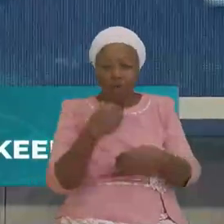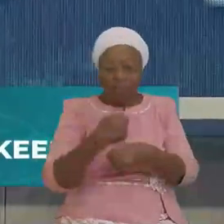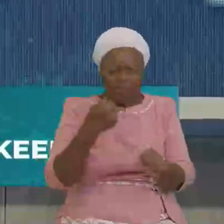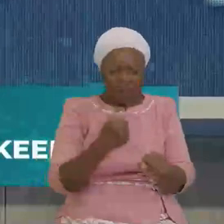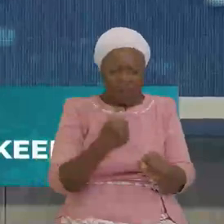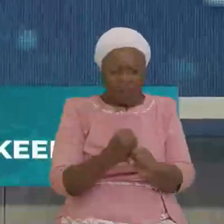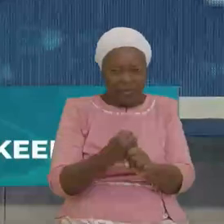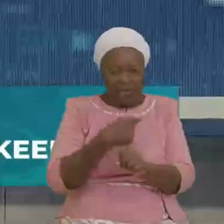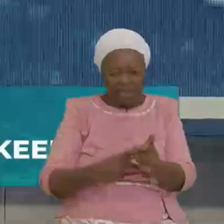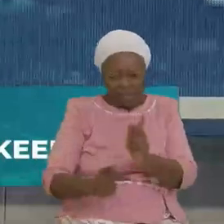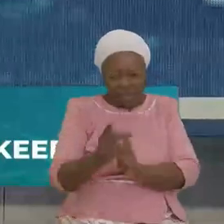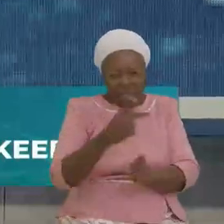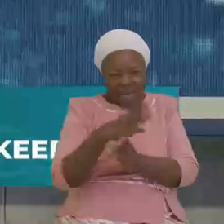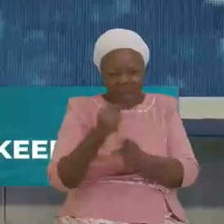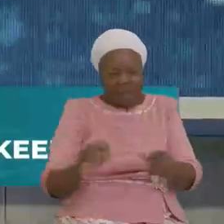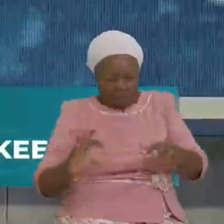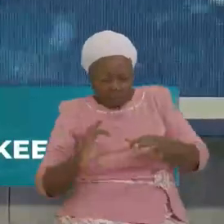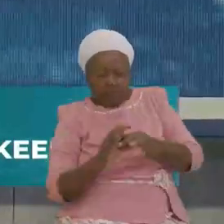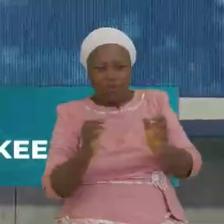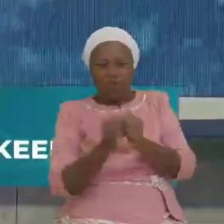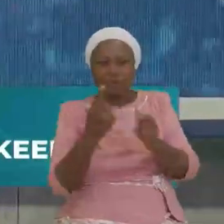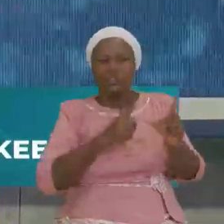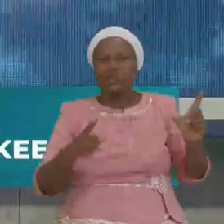un pacte avec le Seigneur.